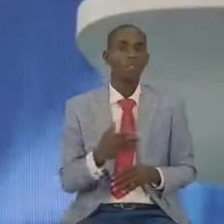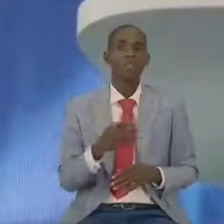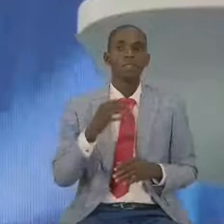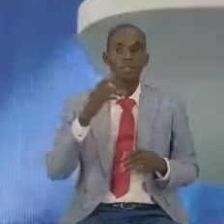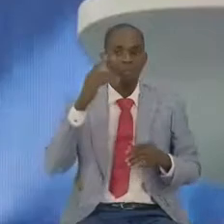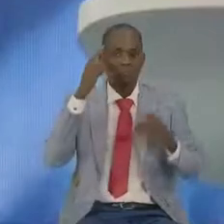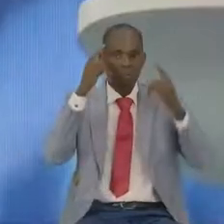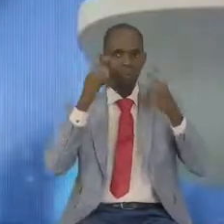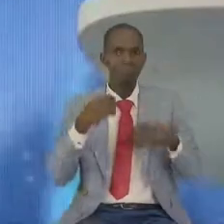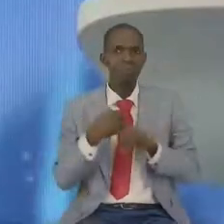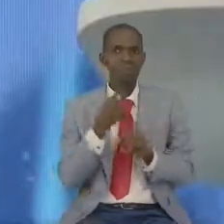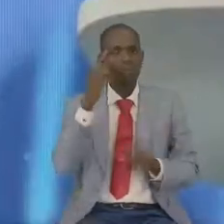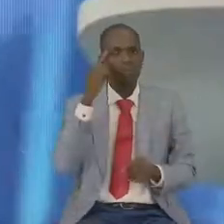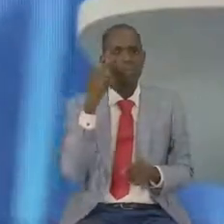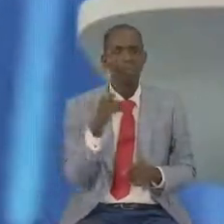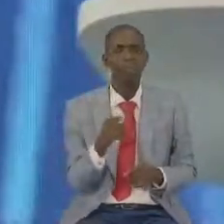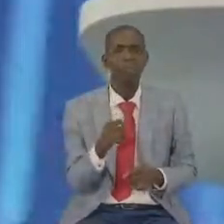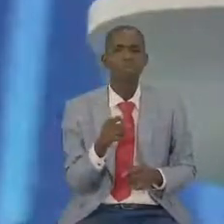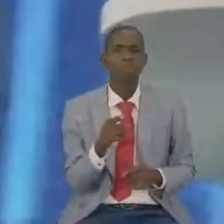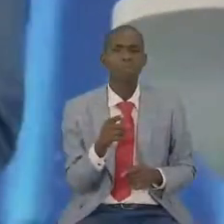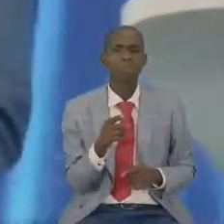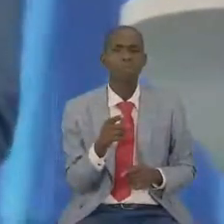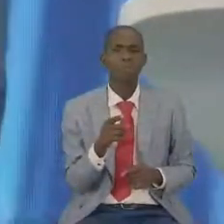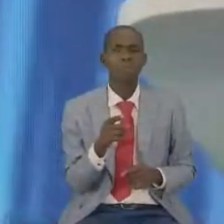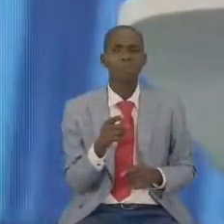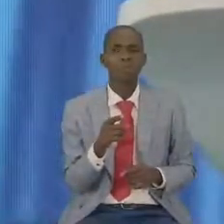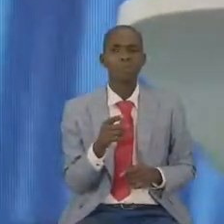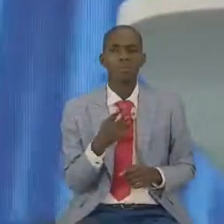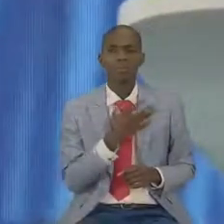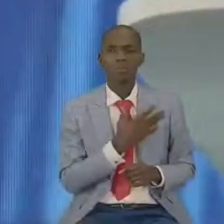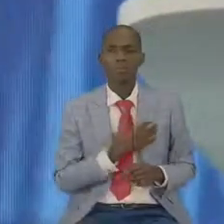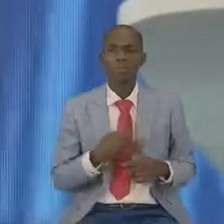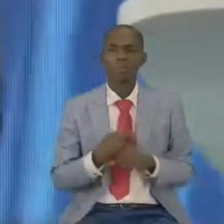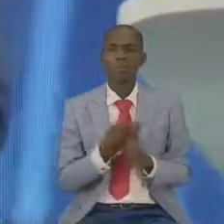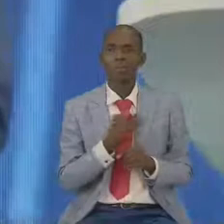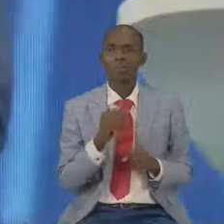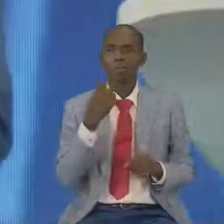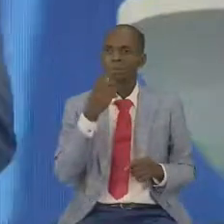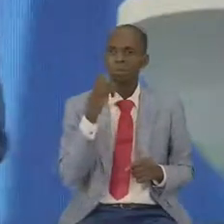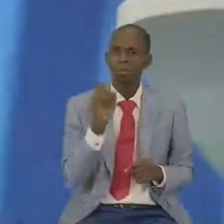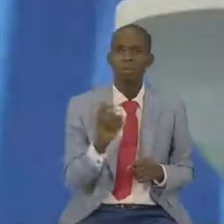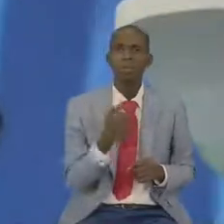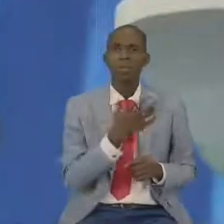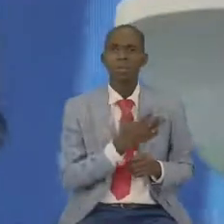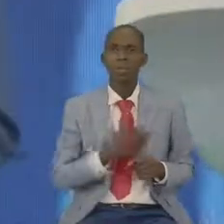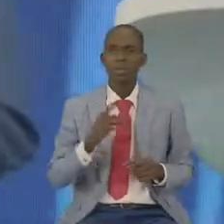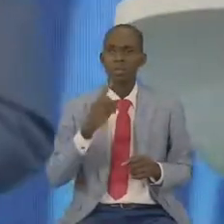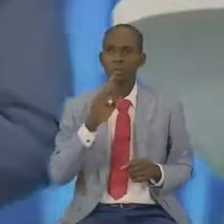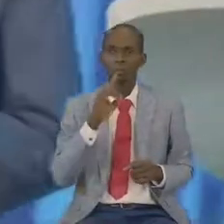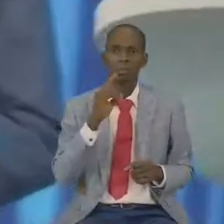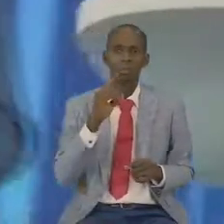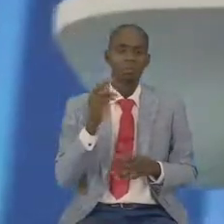au peuple des lois et des ordonnances, et ce fut là qu'il le mit à l'épreuve.